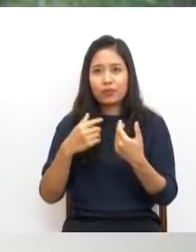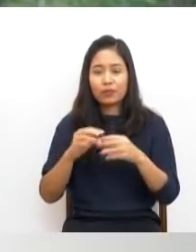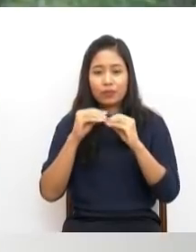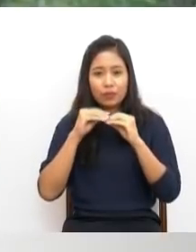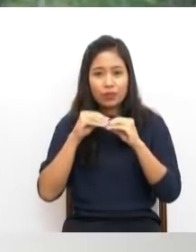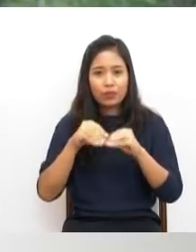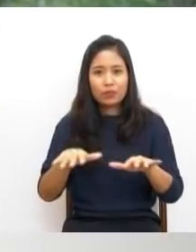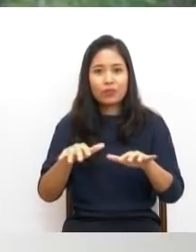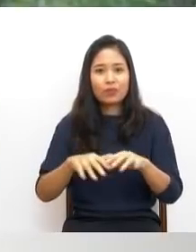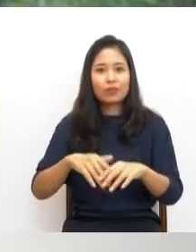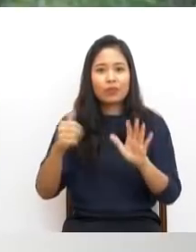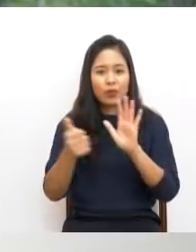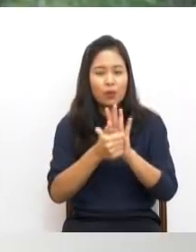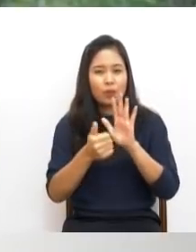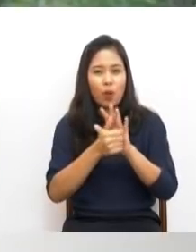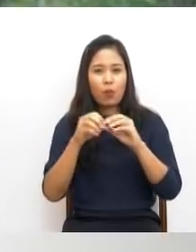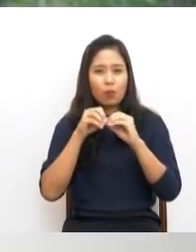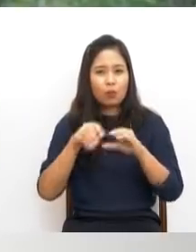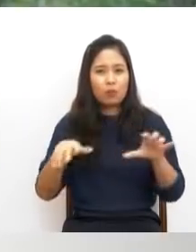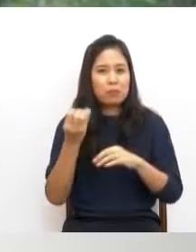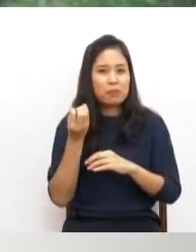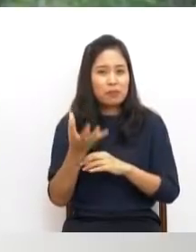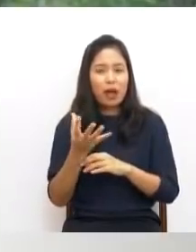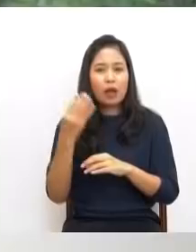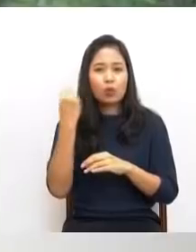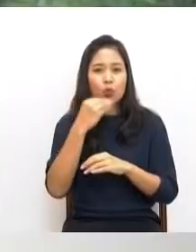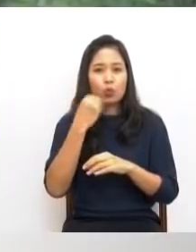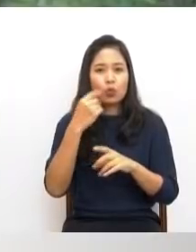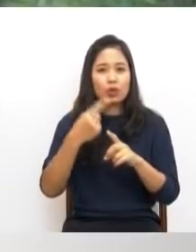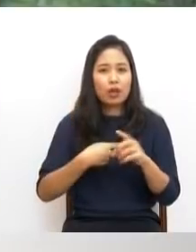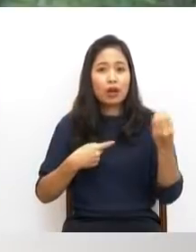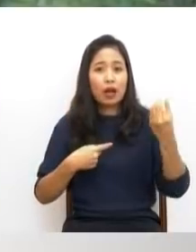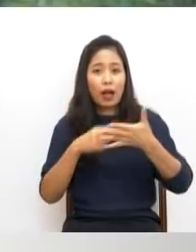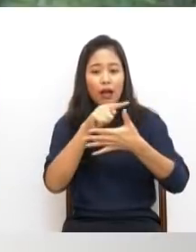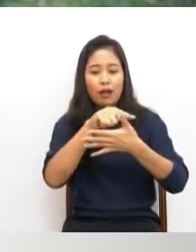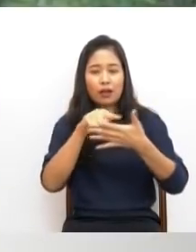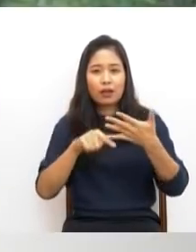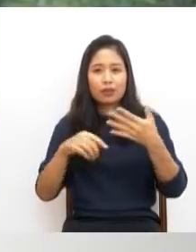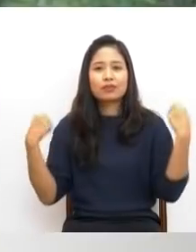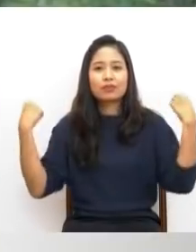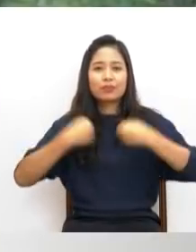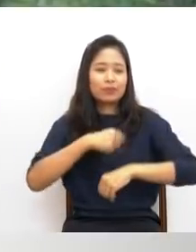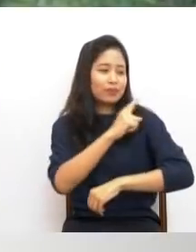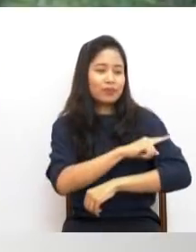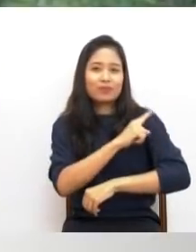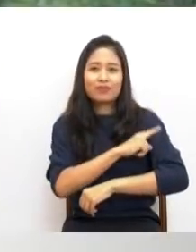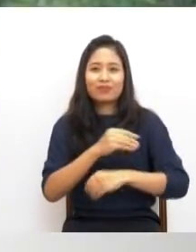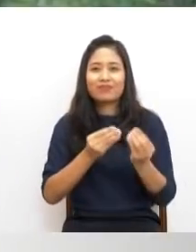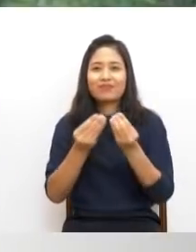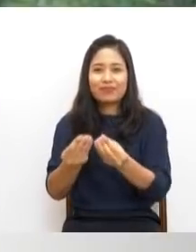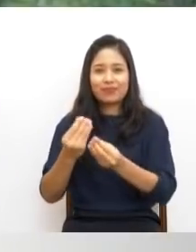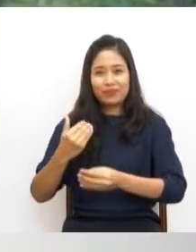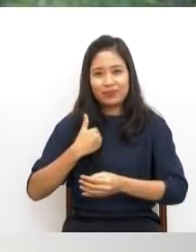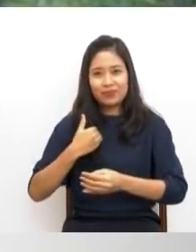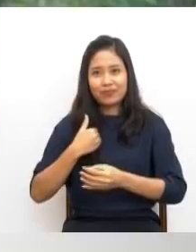แล้วมียอดกดไลค์กดแชร์มากที่สุดในรอบเดือน5อันดับแรกรับไปเลยค่ะเสื้อแจ็คเก็ตสีขาวสวยๆแบบนี้นะคะเราก็จะประก